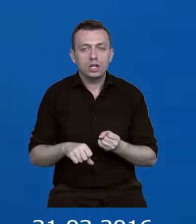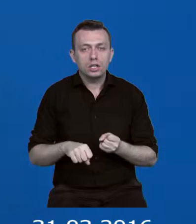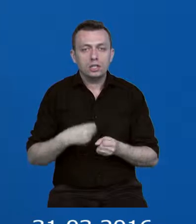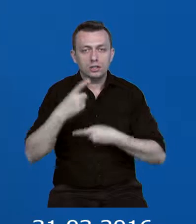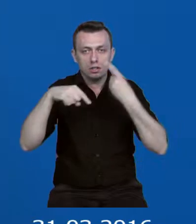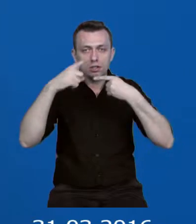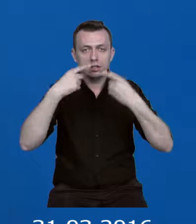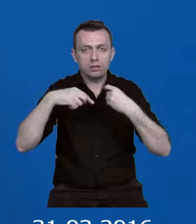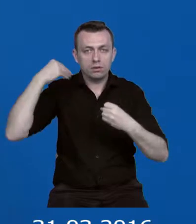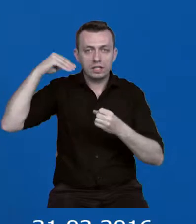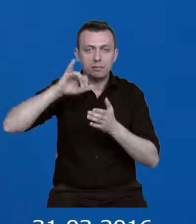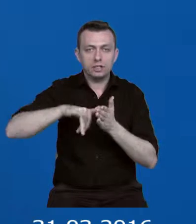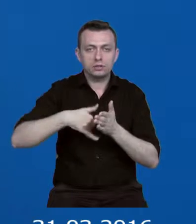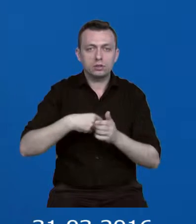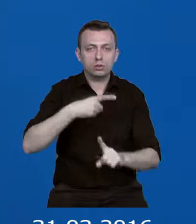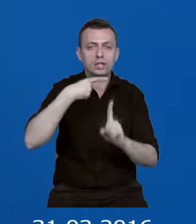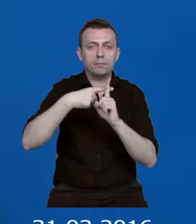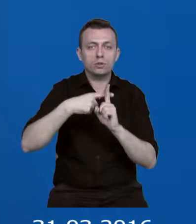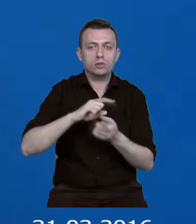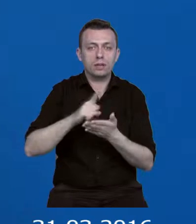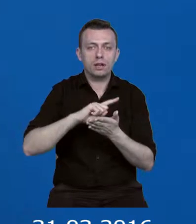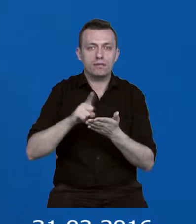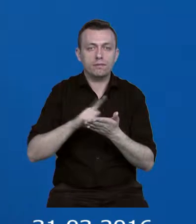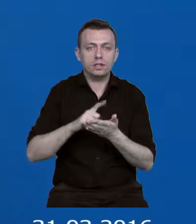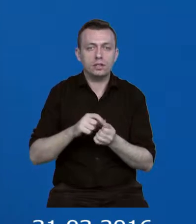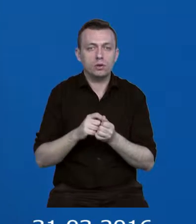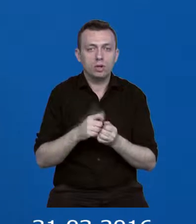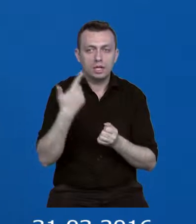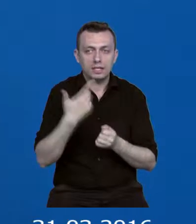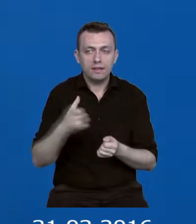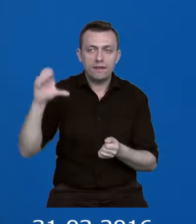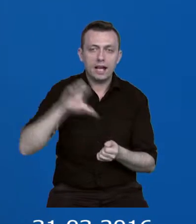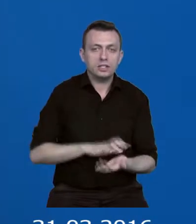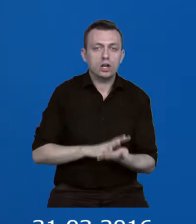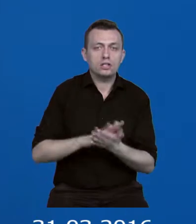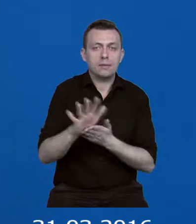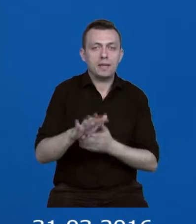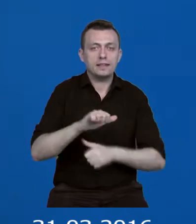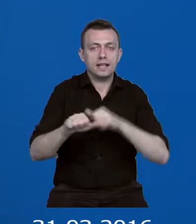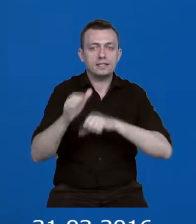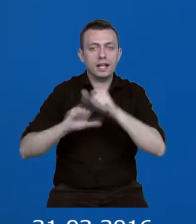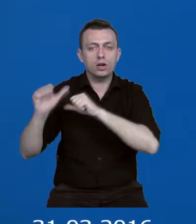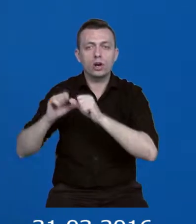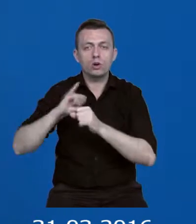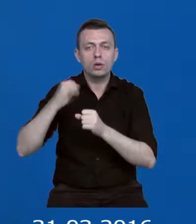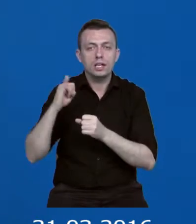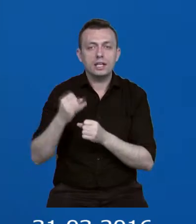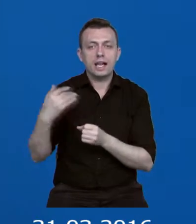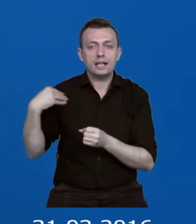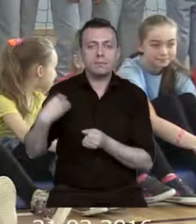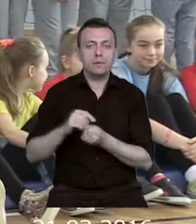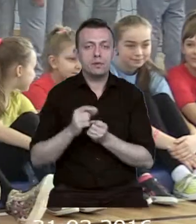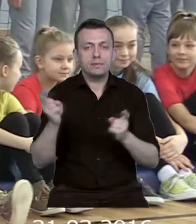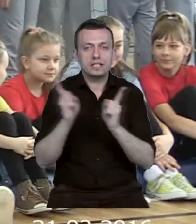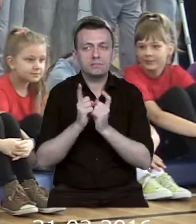ramach podsumowania wyników we współzawodnictwie sportowym w 2015 roku. Więcej o tym w materiale